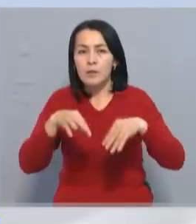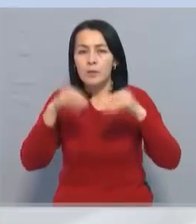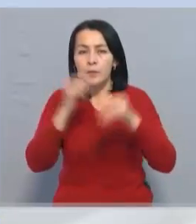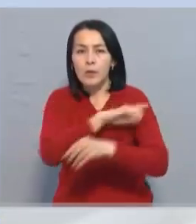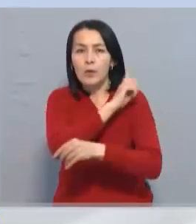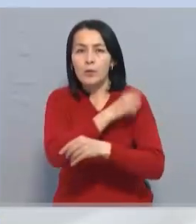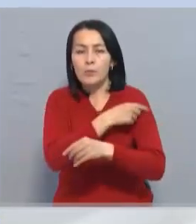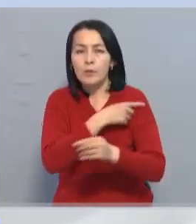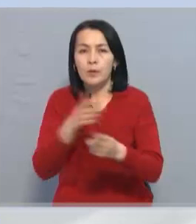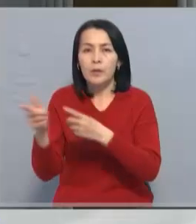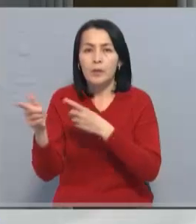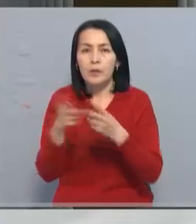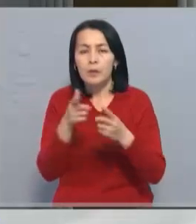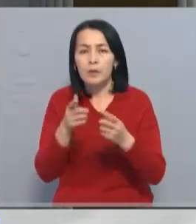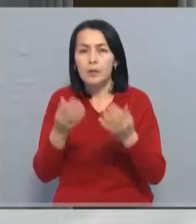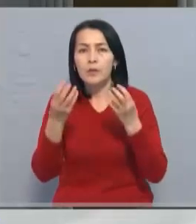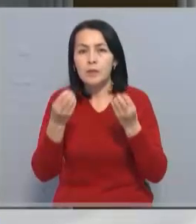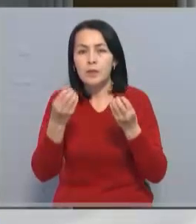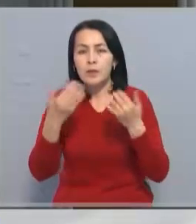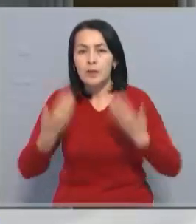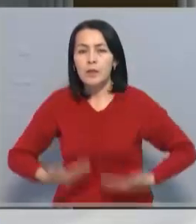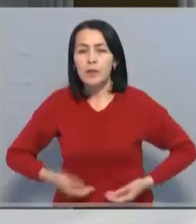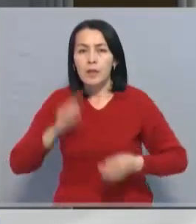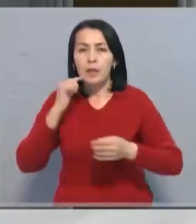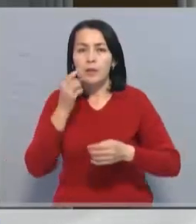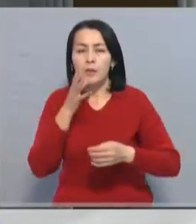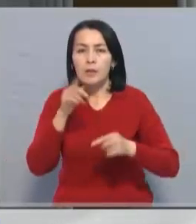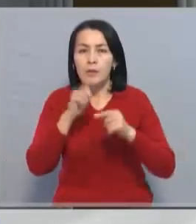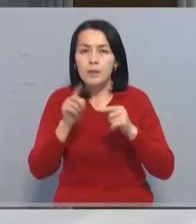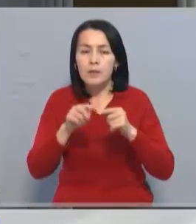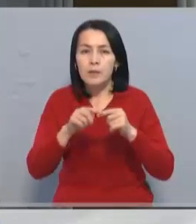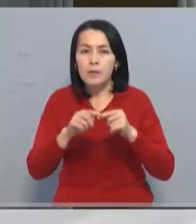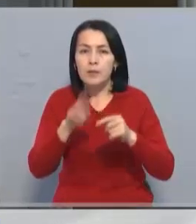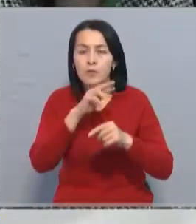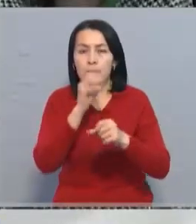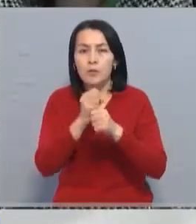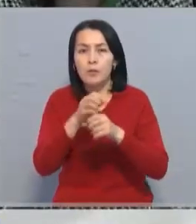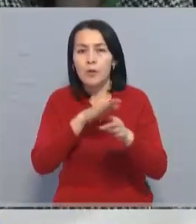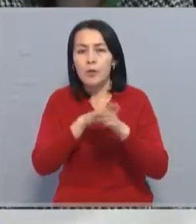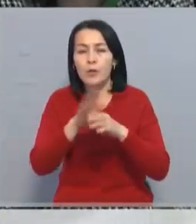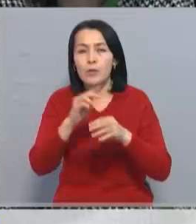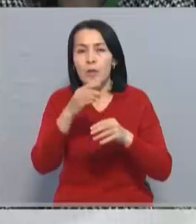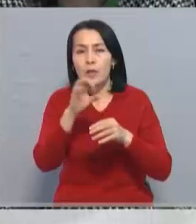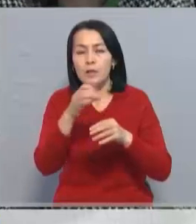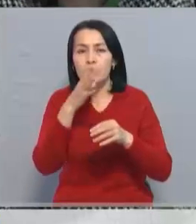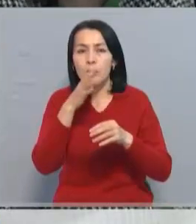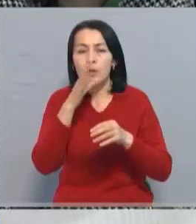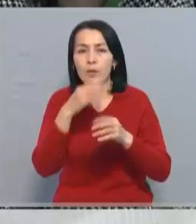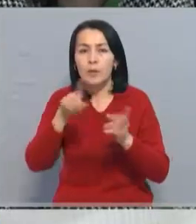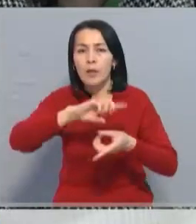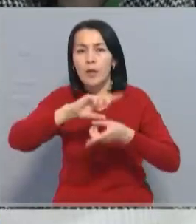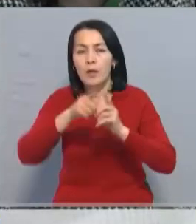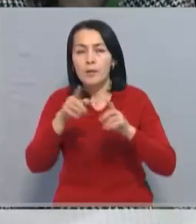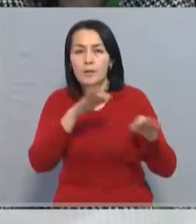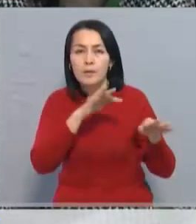пен құралдарды әзірлікке келтіруді және жағдай күрделенген кезде жедел жұмылуды ұйымдастырылуын, төтенше жағдай кезіндегі